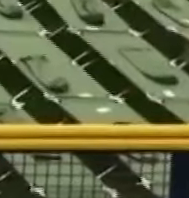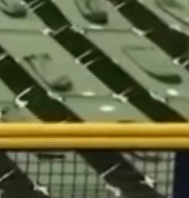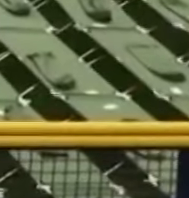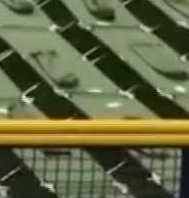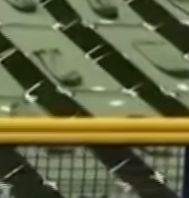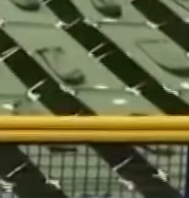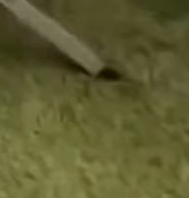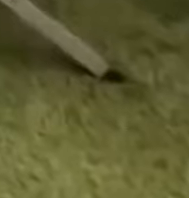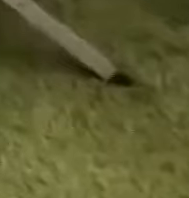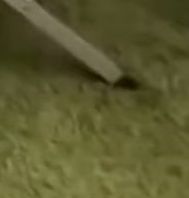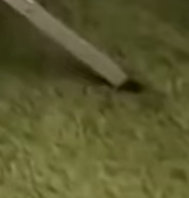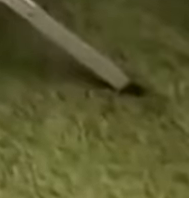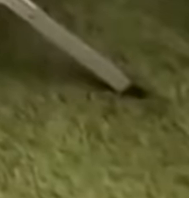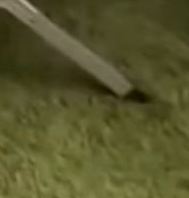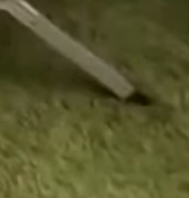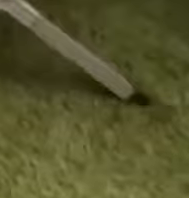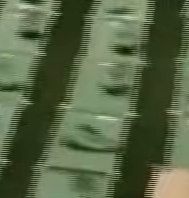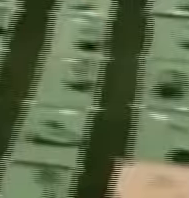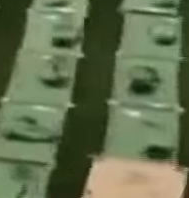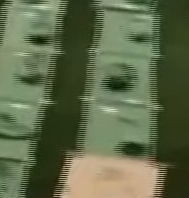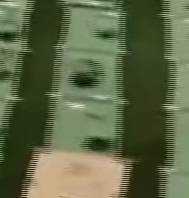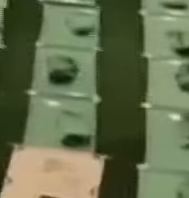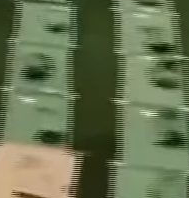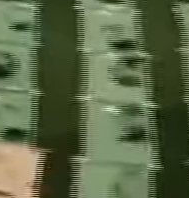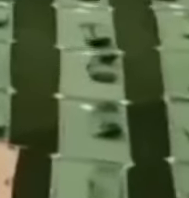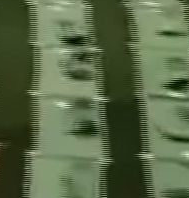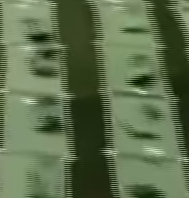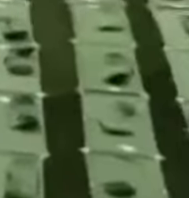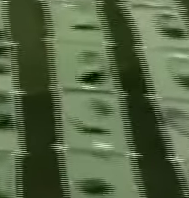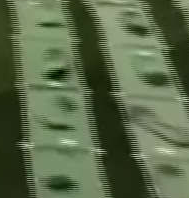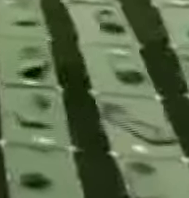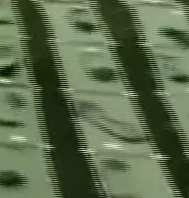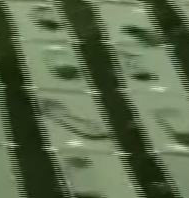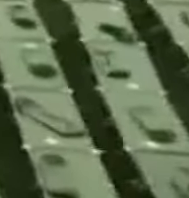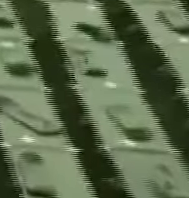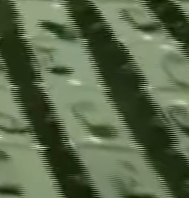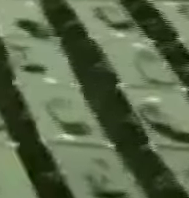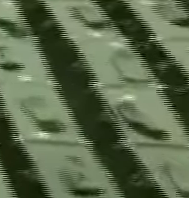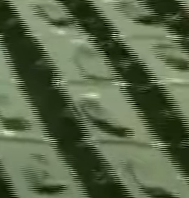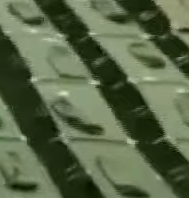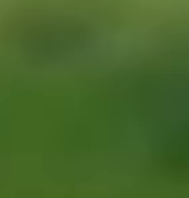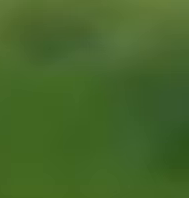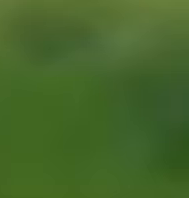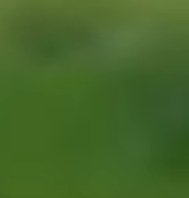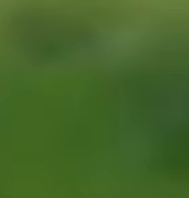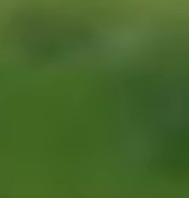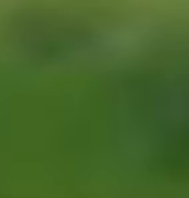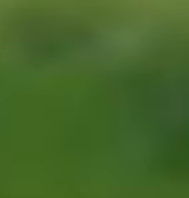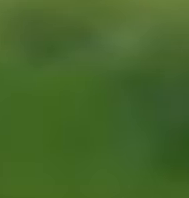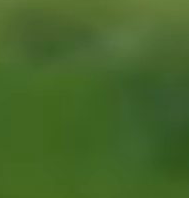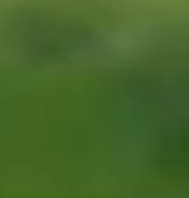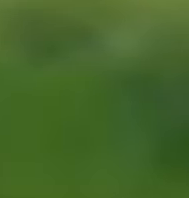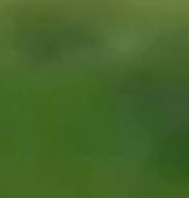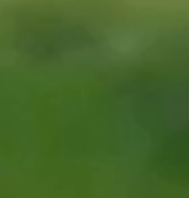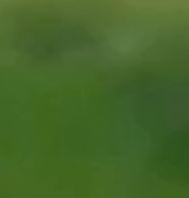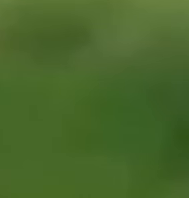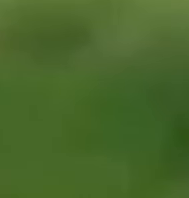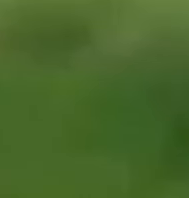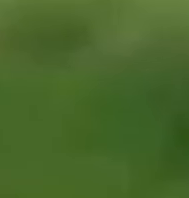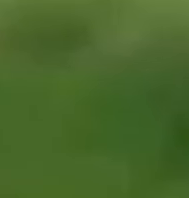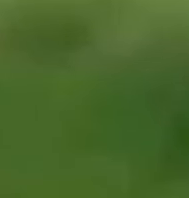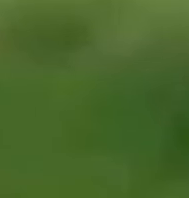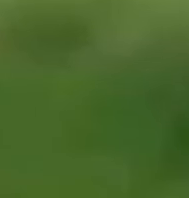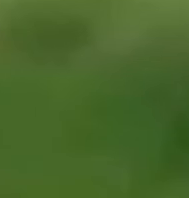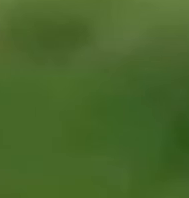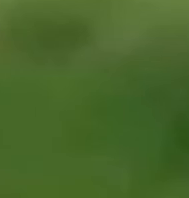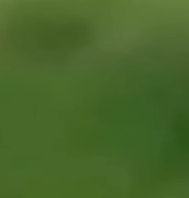consulate sa Florida may mga Pinoy na lumikas pero may ilang nananatili pa rin sa kanilang bahay inaasahang tatama sa sa tampa bay